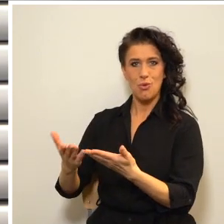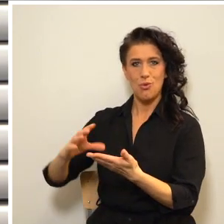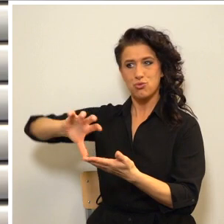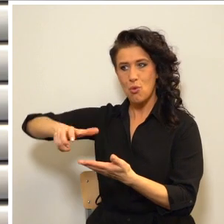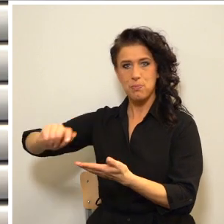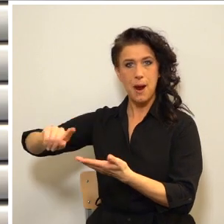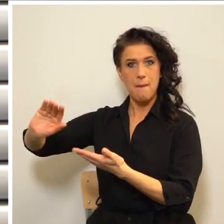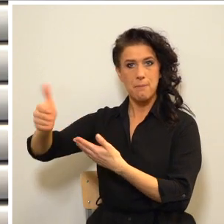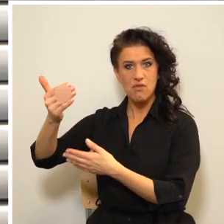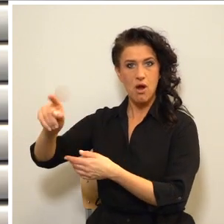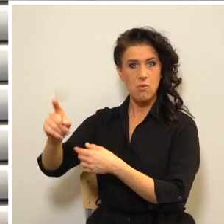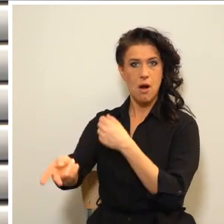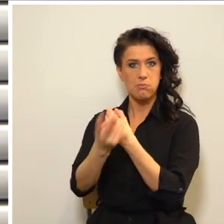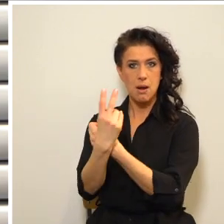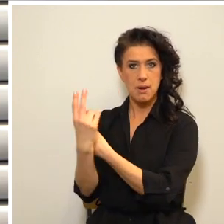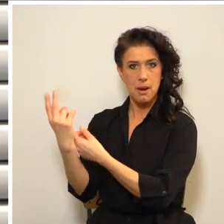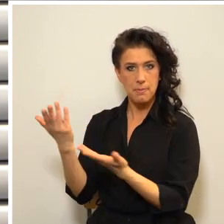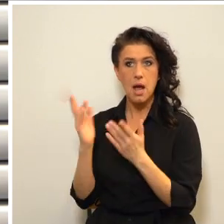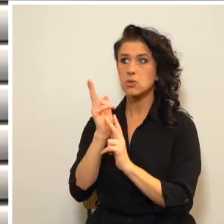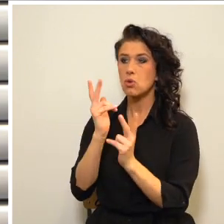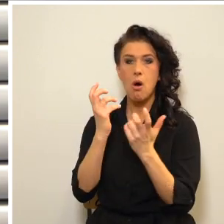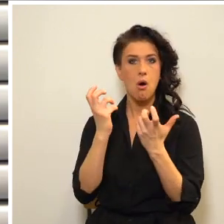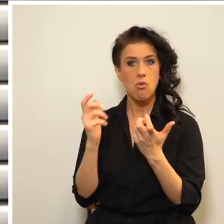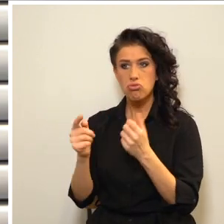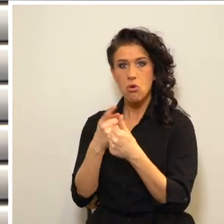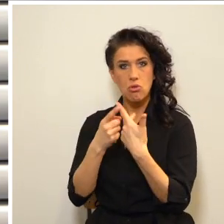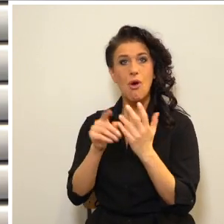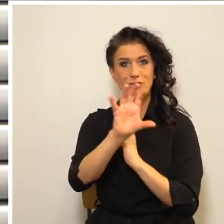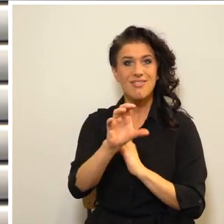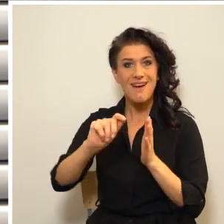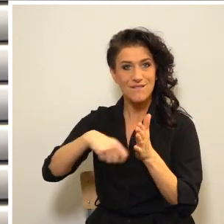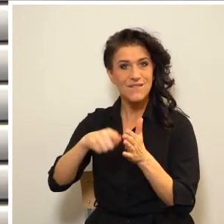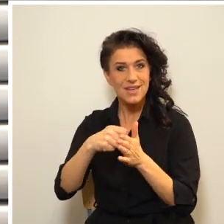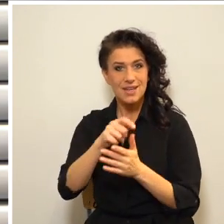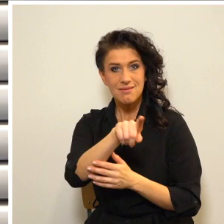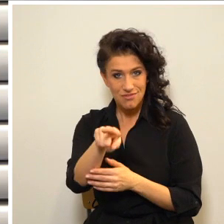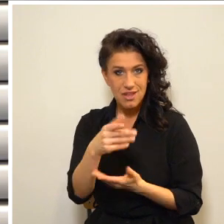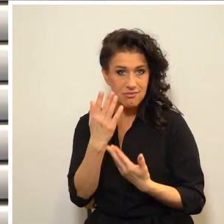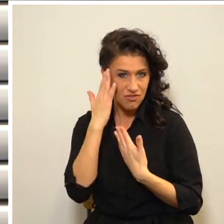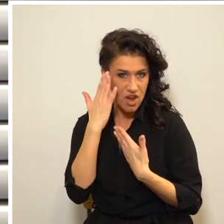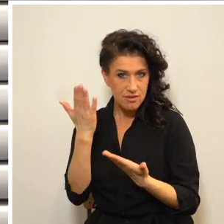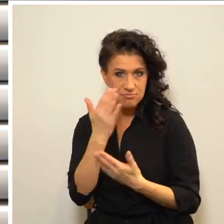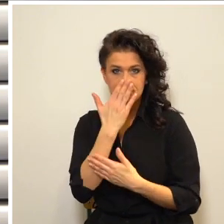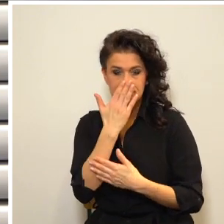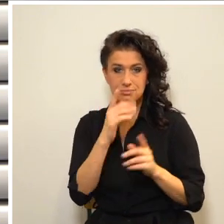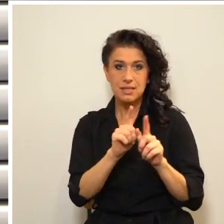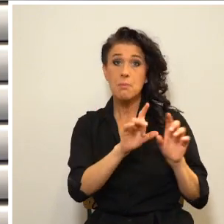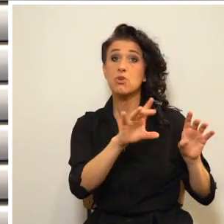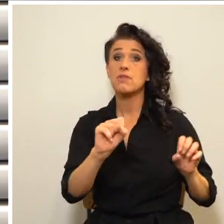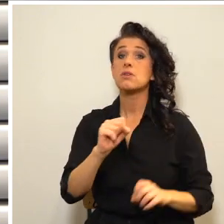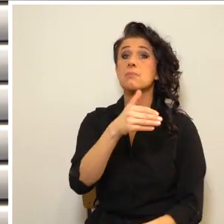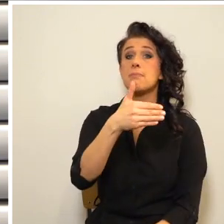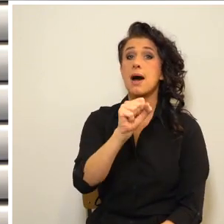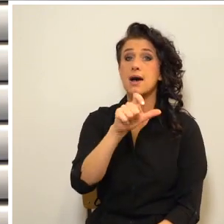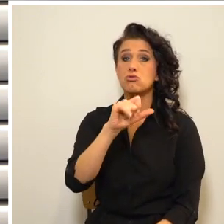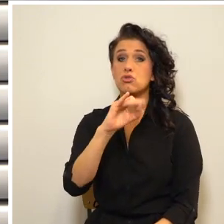społeczeństwo nasze Chyba wy oglądając filmu o profesorze Ale to samo też dotyczy pana profesora Maciejewskiego który chyba za